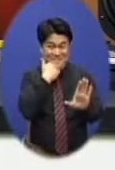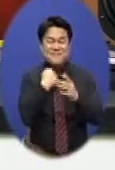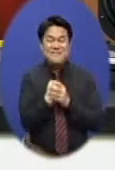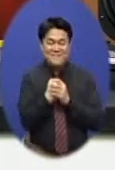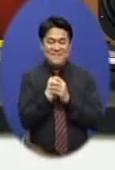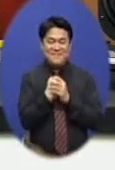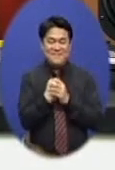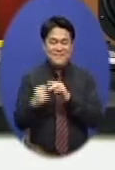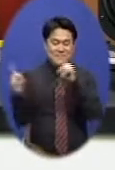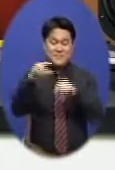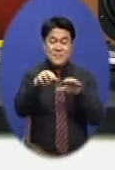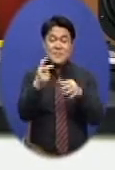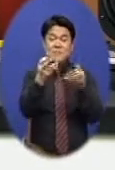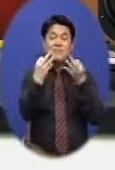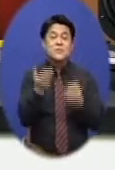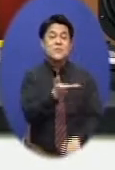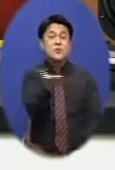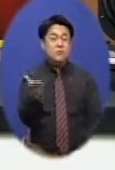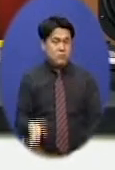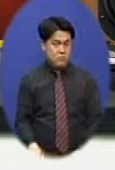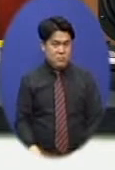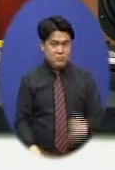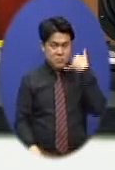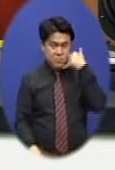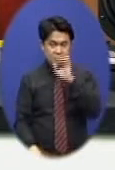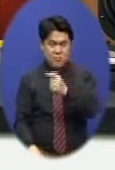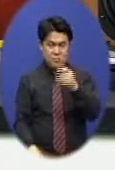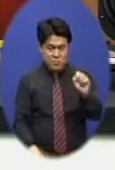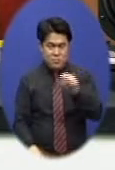네. 네. 전국에 계신 시청자 여러분 ARS